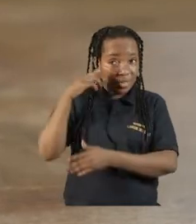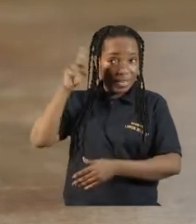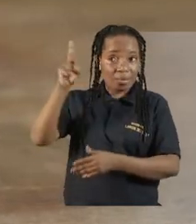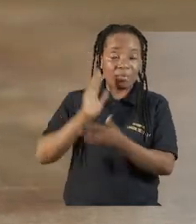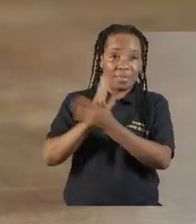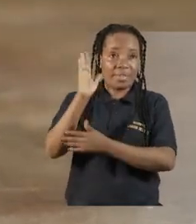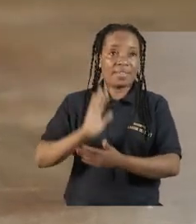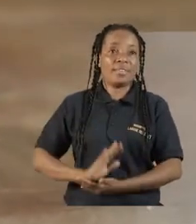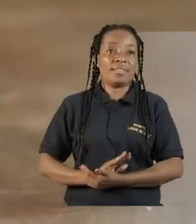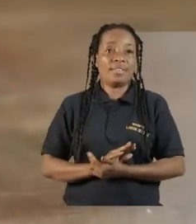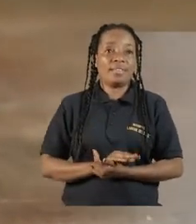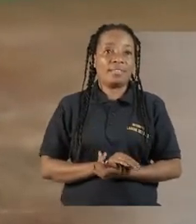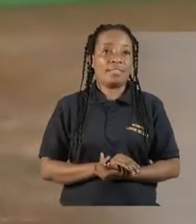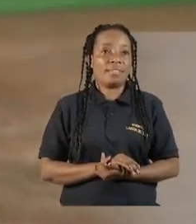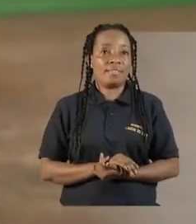le cuivre.